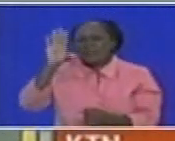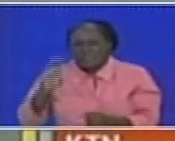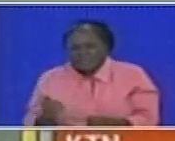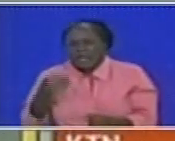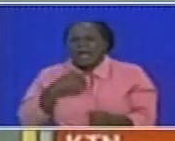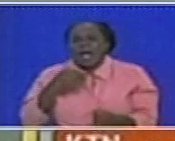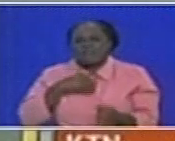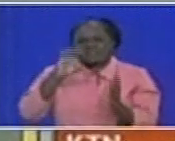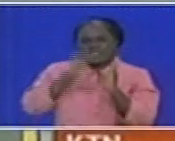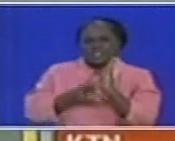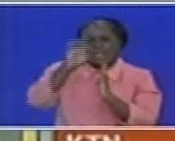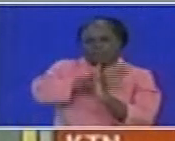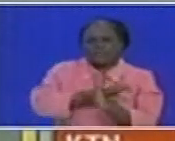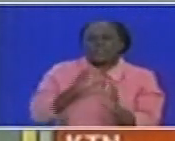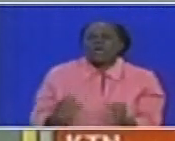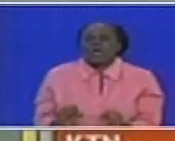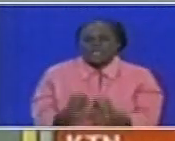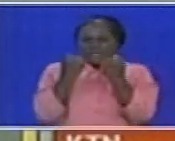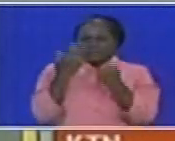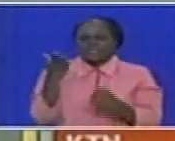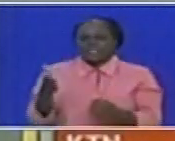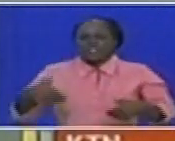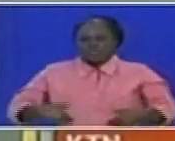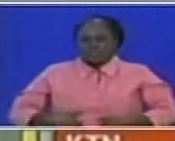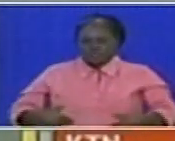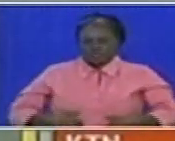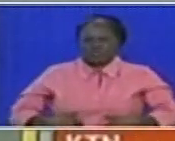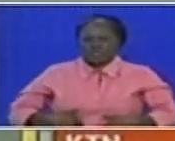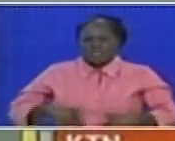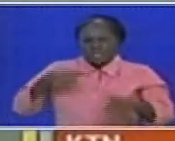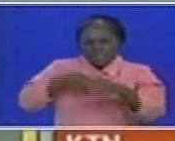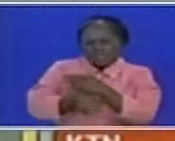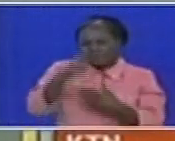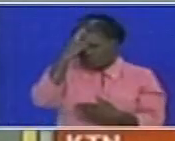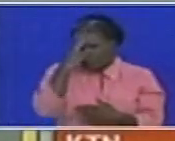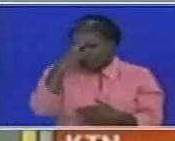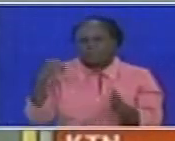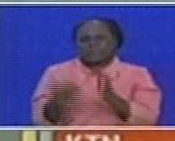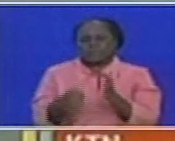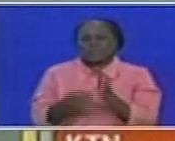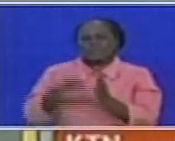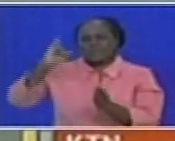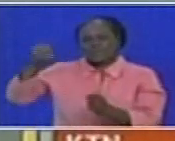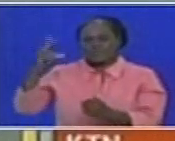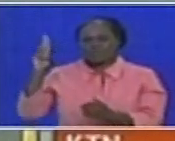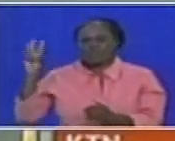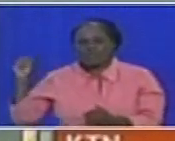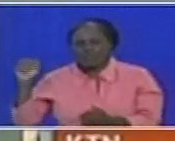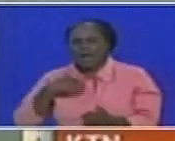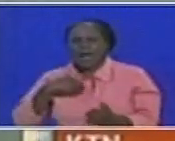silabasi ya kuwanusuru vijana ambao waliozama kwenye itikadi kali za kidini. Mwanahabari John Juma na maelezo zaidi.